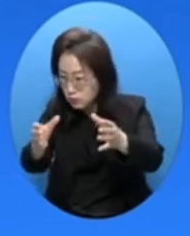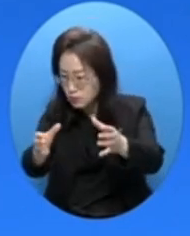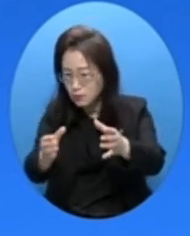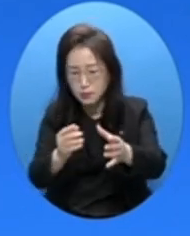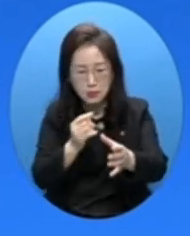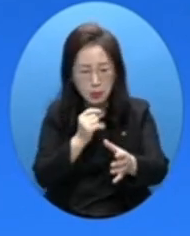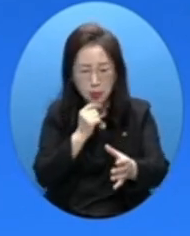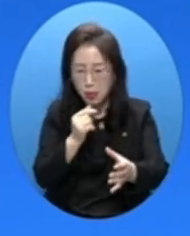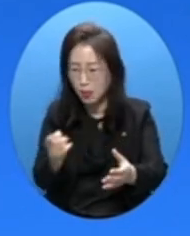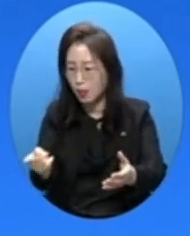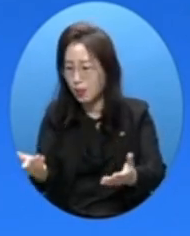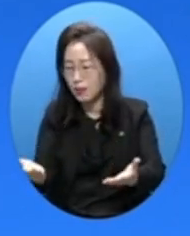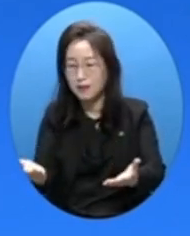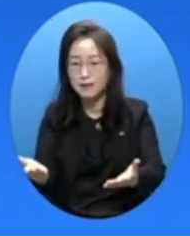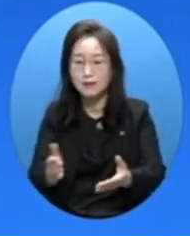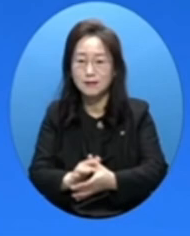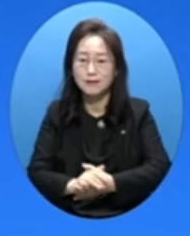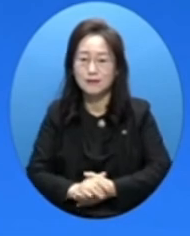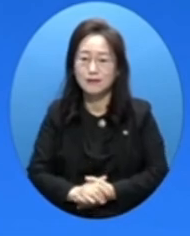같아요.